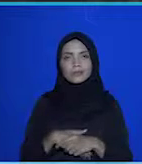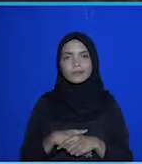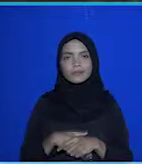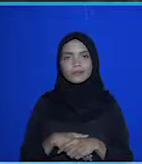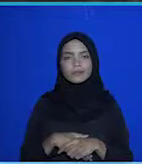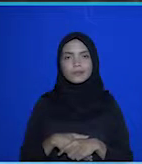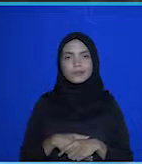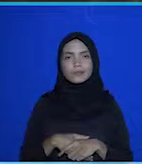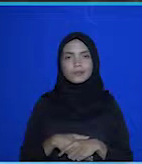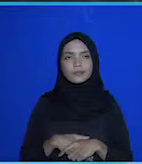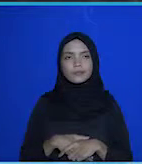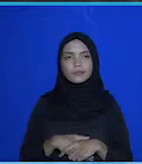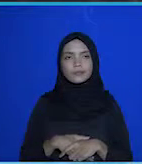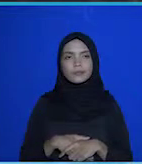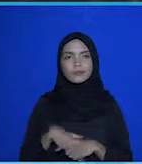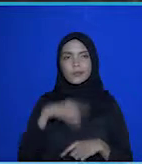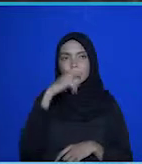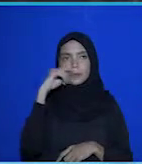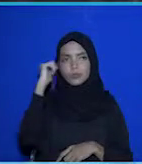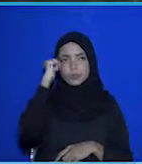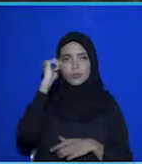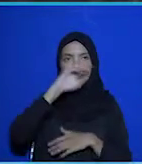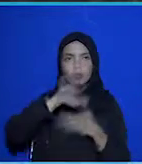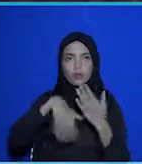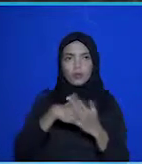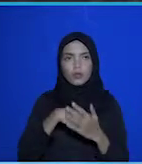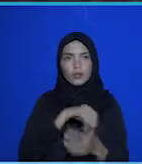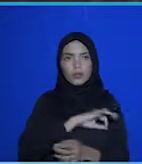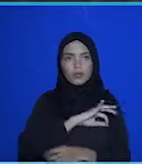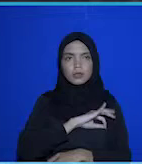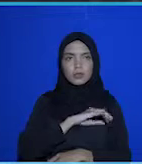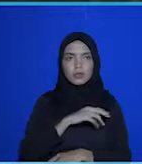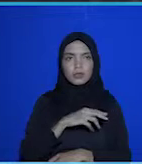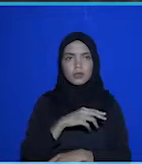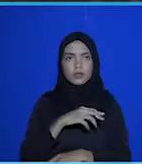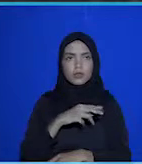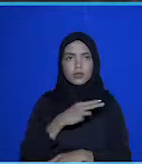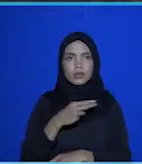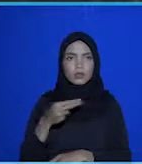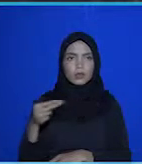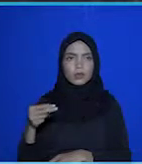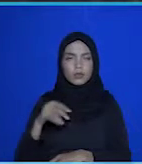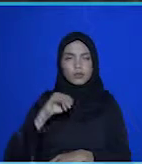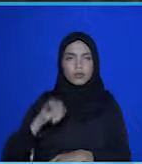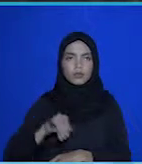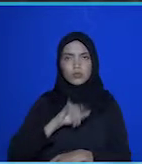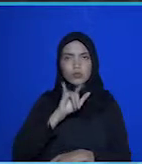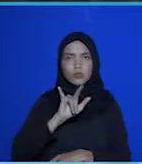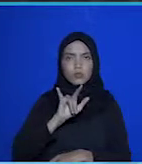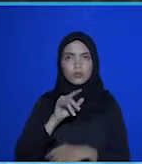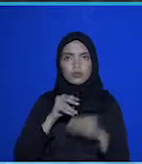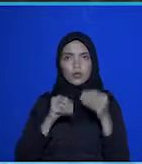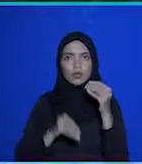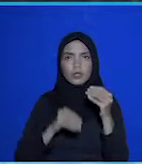sekalian, Bapak Presiden Republik Indonesia Bapak Jokowi dan Bapak Wakil Presiden Yusuf Kalla selalu mengingatkan